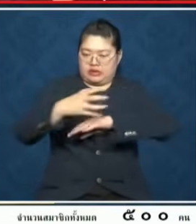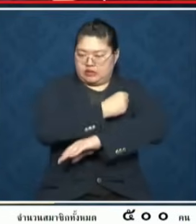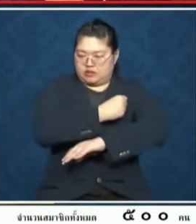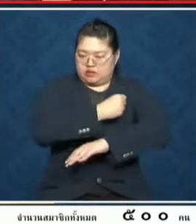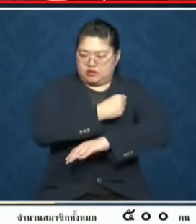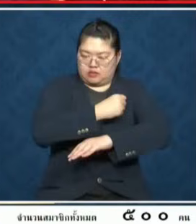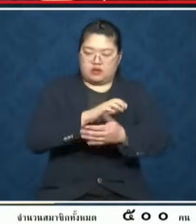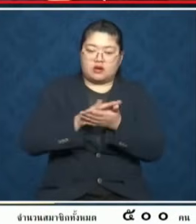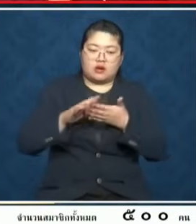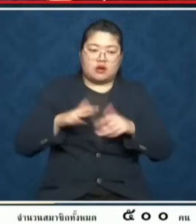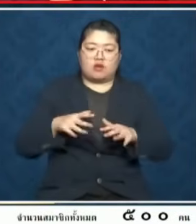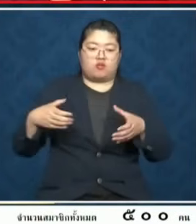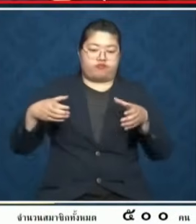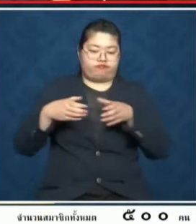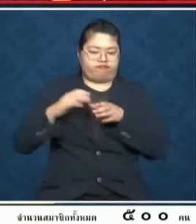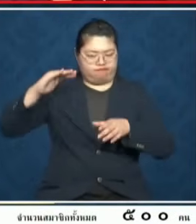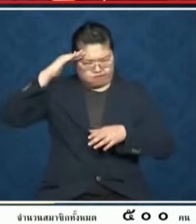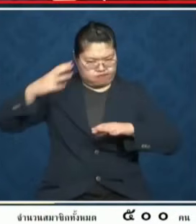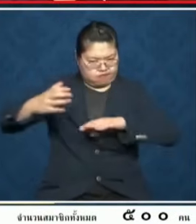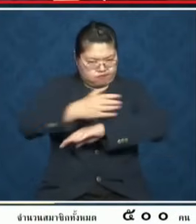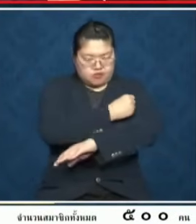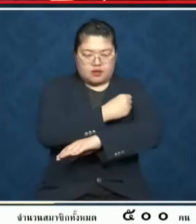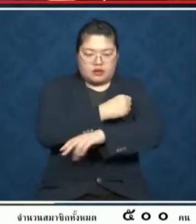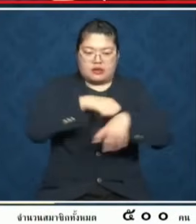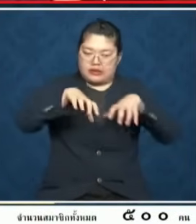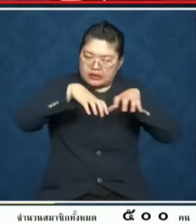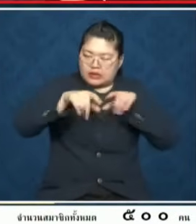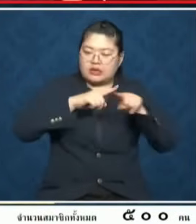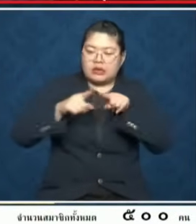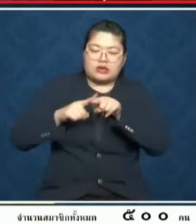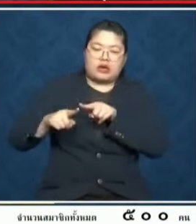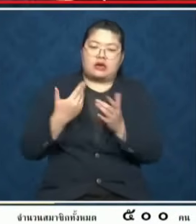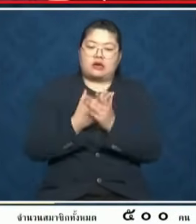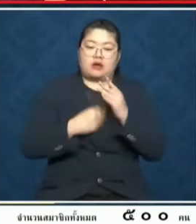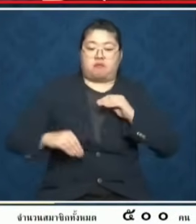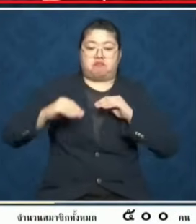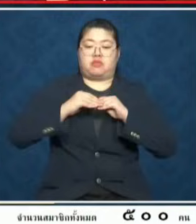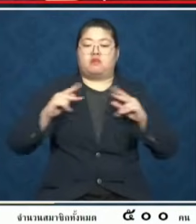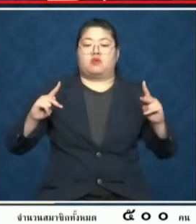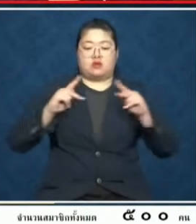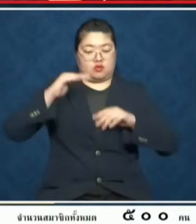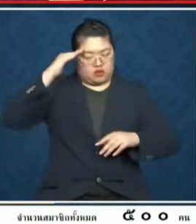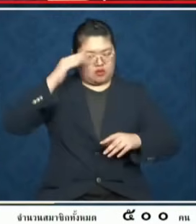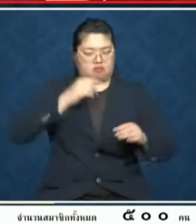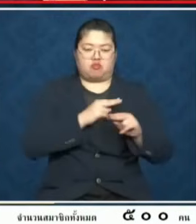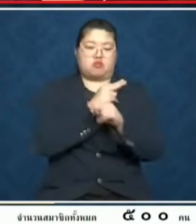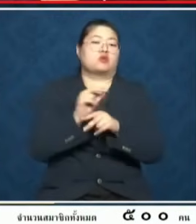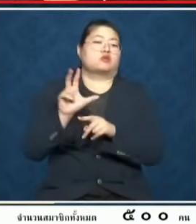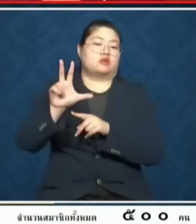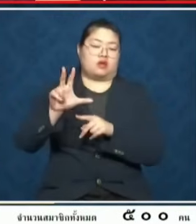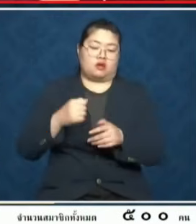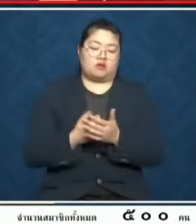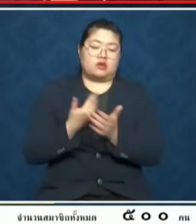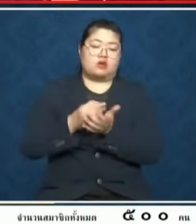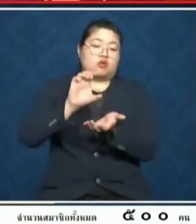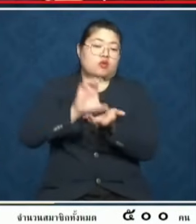ทางการเมืองสำเร็จกองทัพเข้ามาครอบคลุมอำนาจอาจรัฐได้งบประมาณเพิ่มขึ้นเป็น 3เท่าในปี 63โดยได้รับ